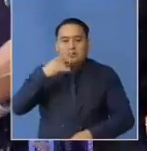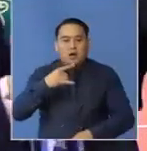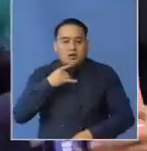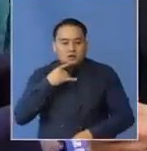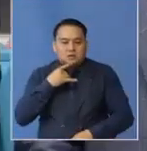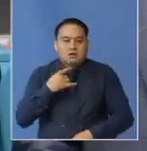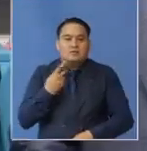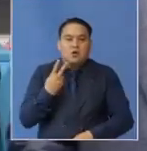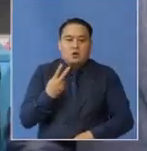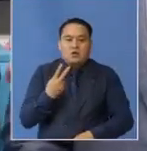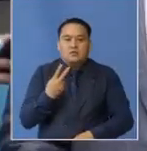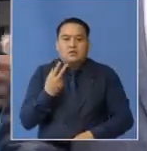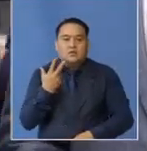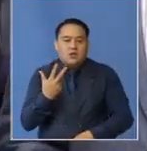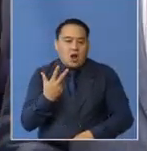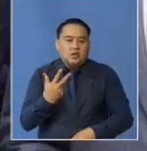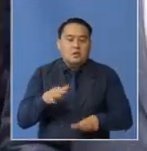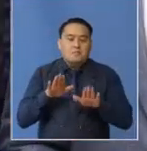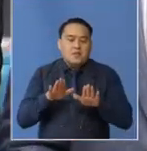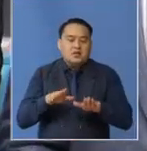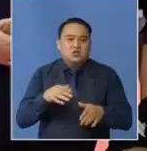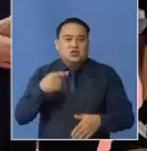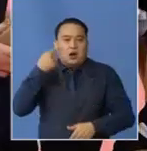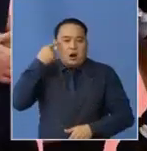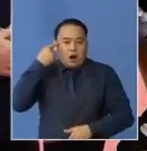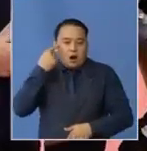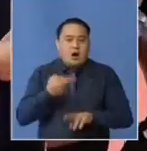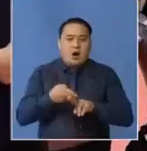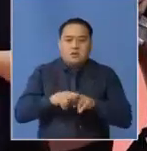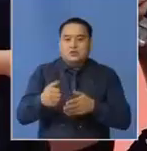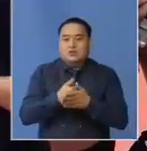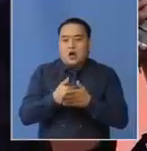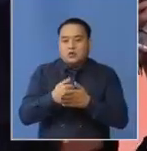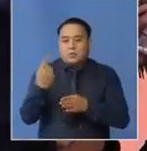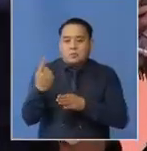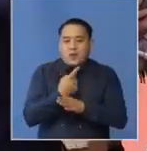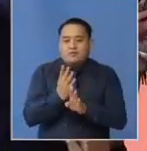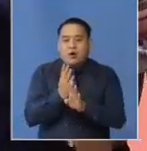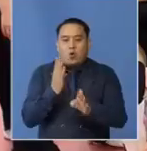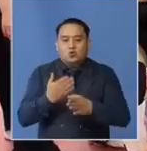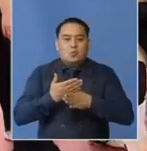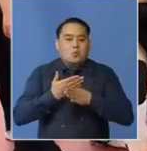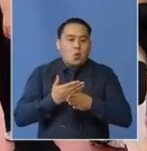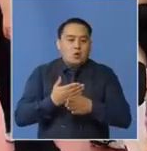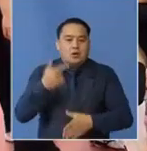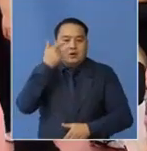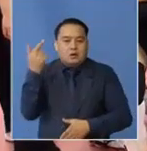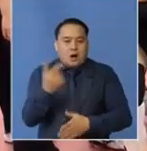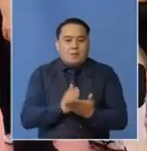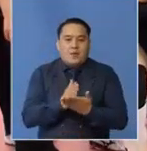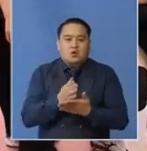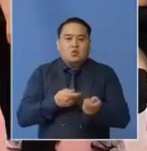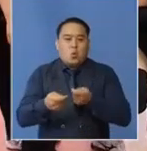также серебряным и бронзовым призером чемпионата Азии. Эти достижения прежде всего достигнуты благодаря грамотной